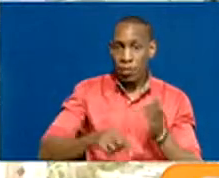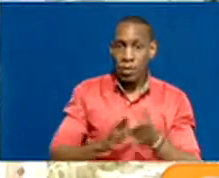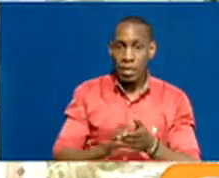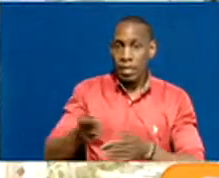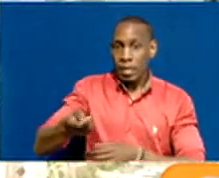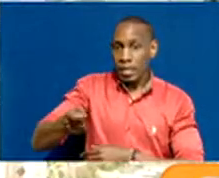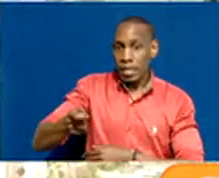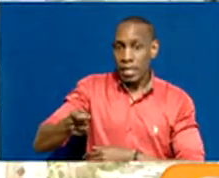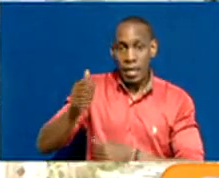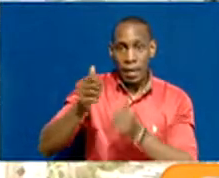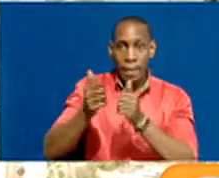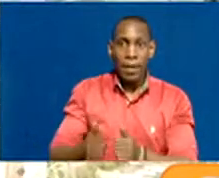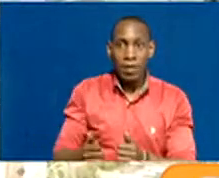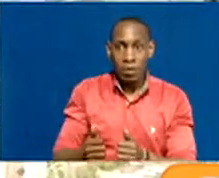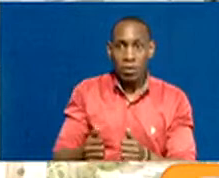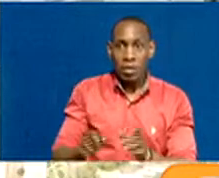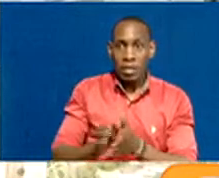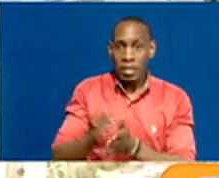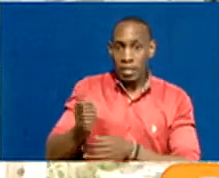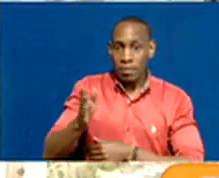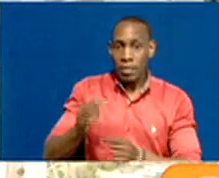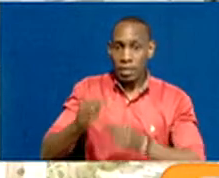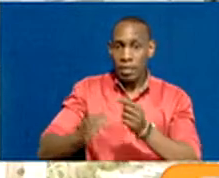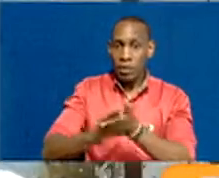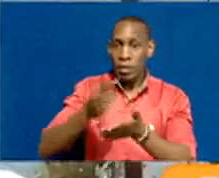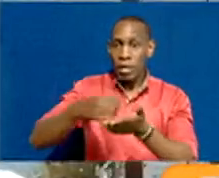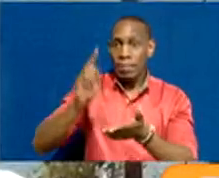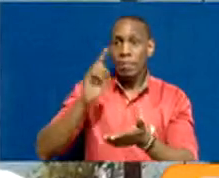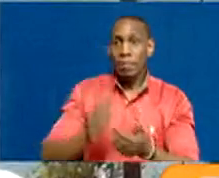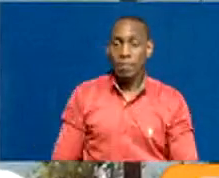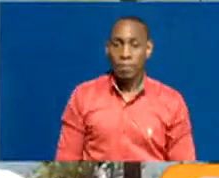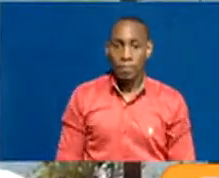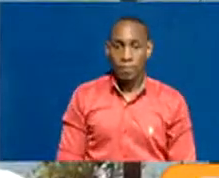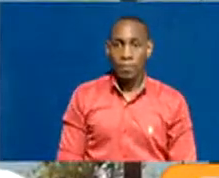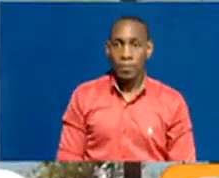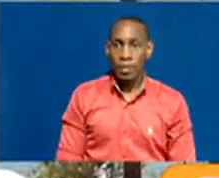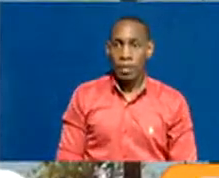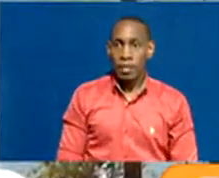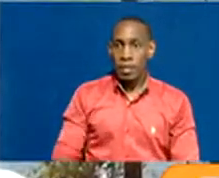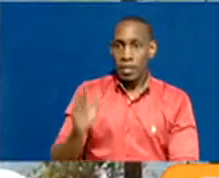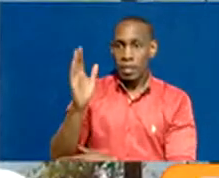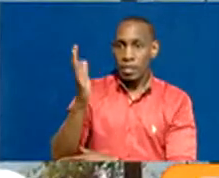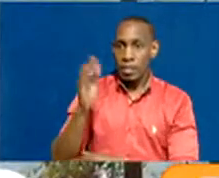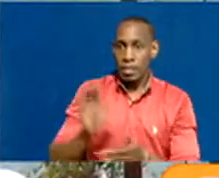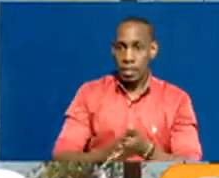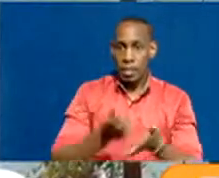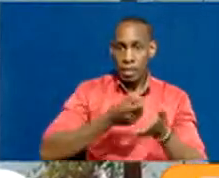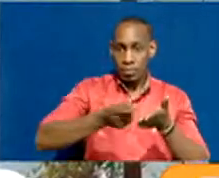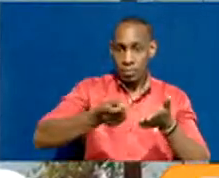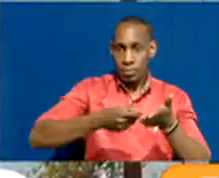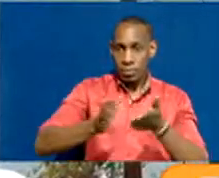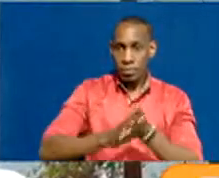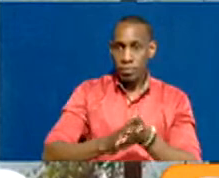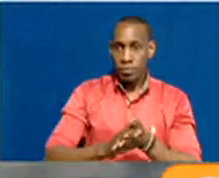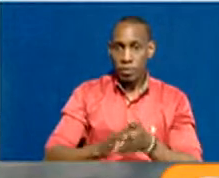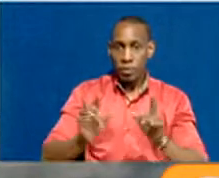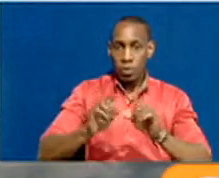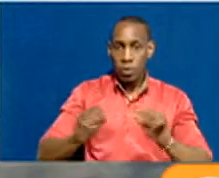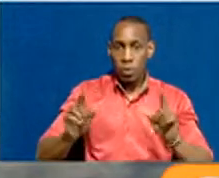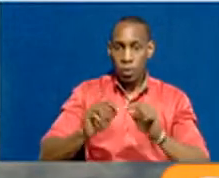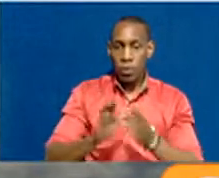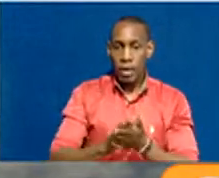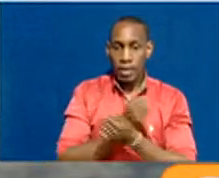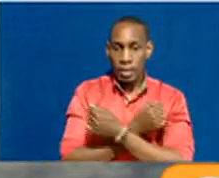the key, I think the judge will go ahead and grant the divorce. Mlingoti huu una maandishi ya kufuli ya mapenzi kwa lugha